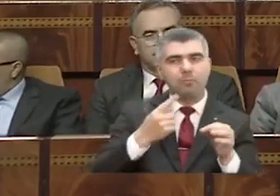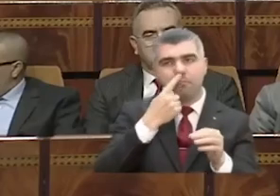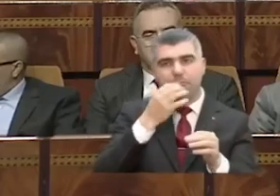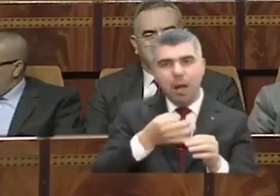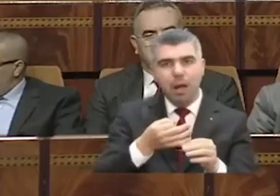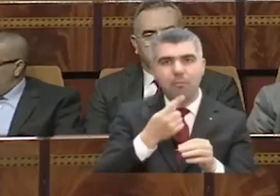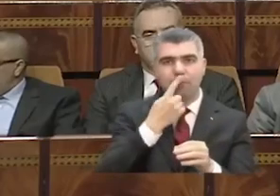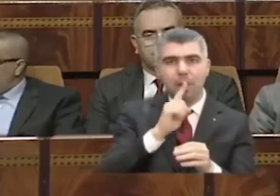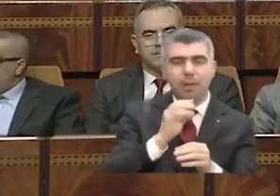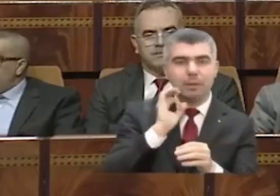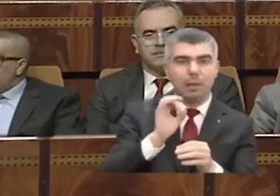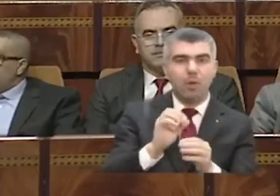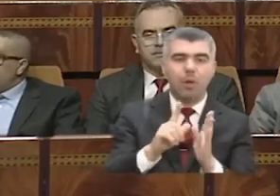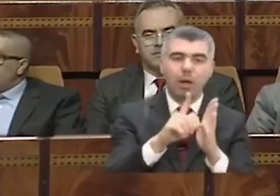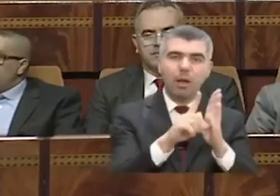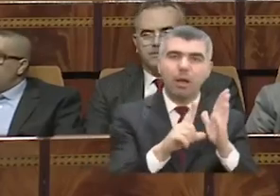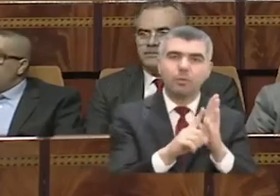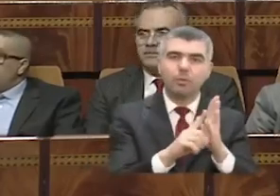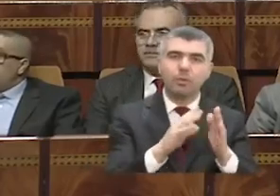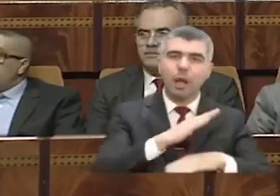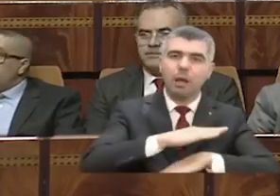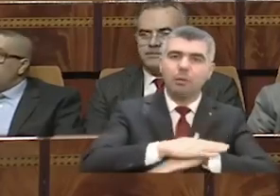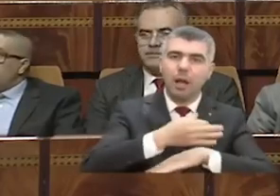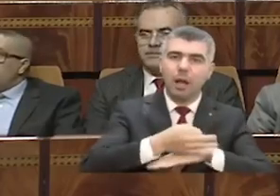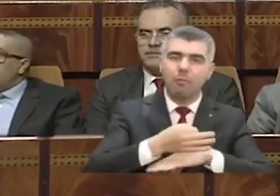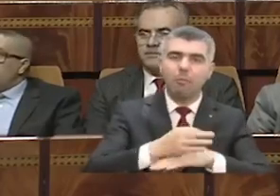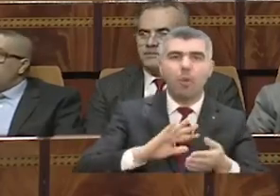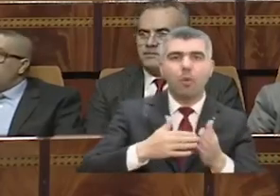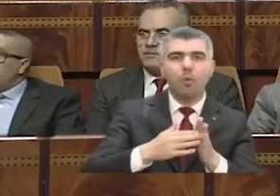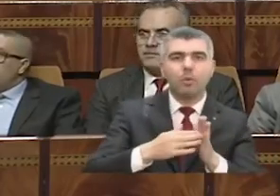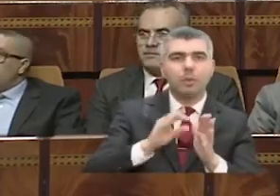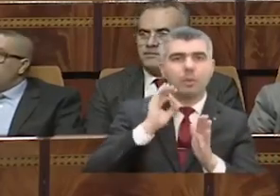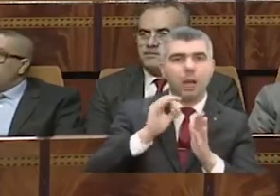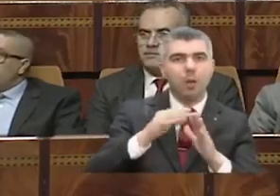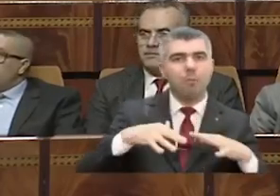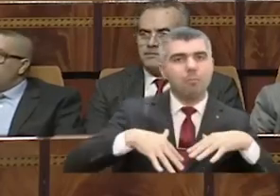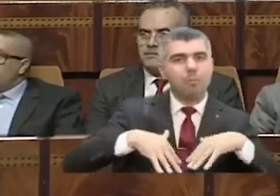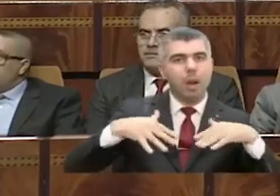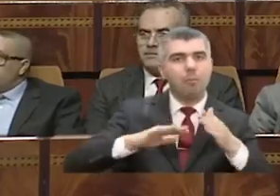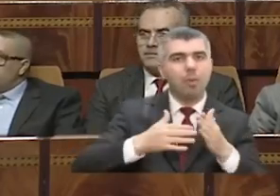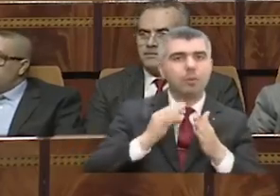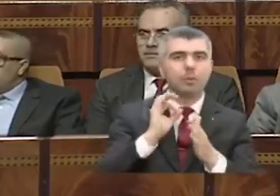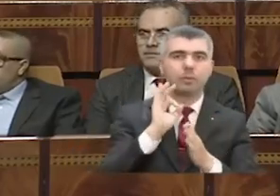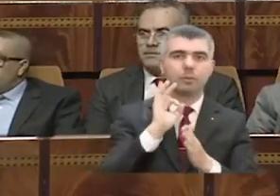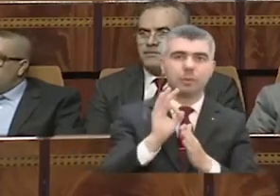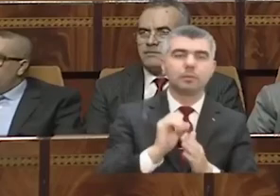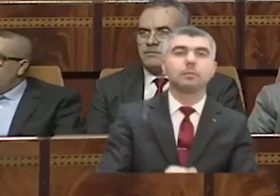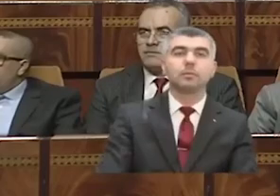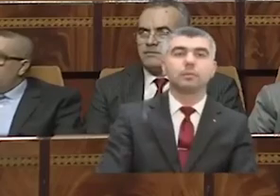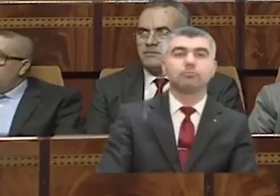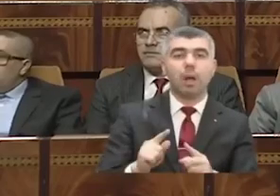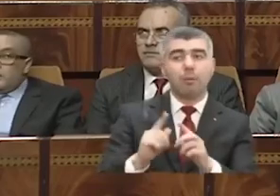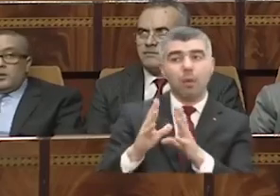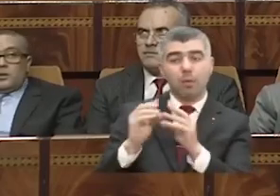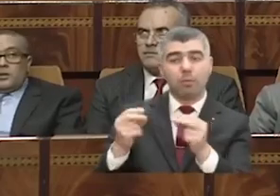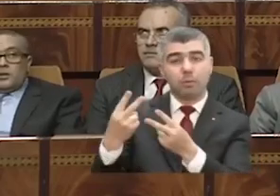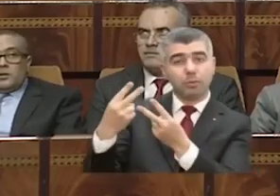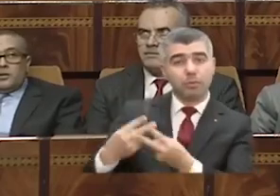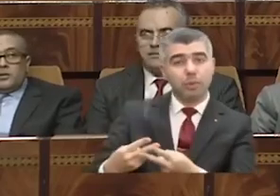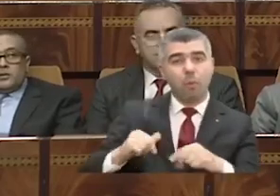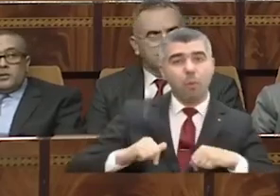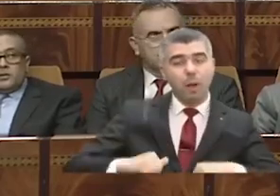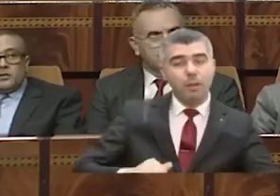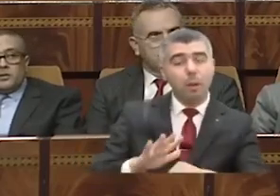بغاتش، كاين قانون، كاين نظام داخلي، خصنا نثبتوا حنا كبرلمان بهذا النظام الداخلي. إذا كان الغياب ديال الوزير كيفما كاين الوزير